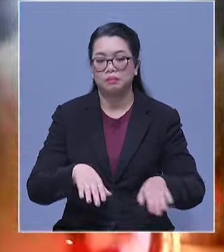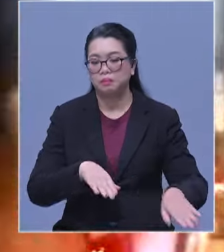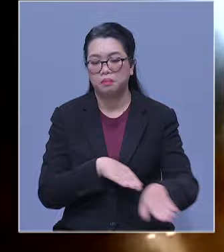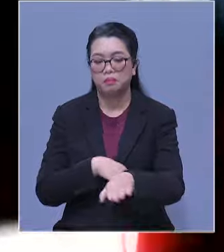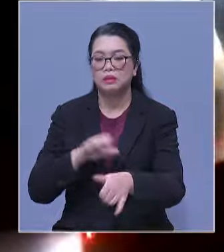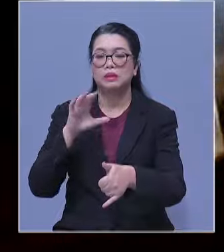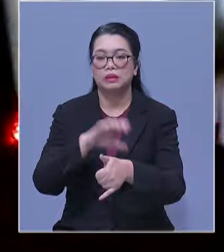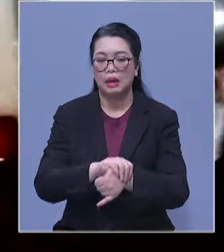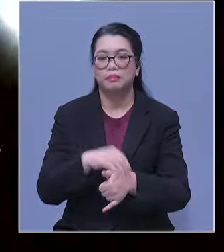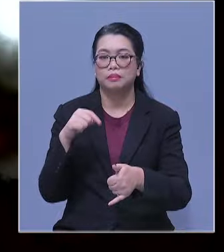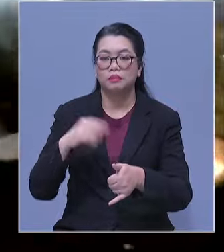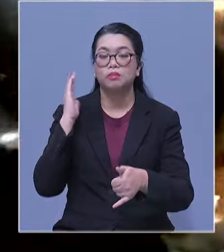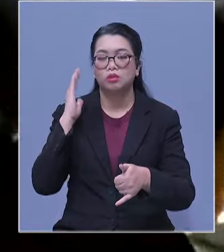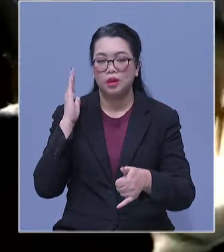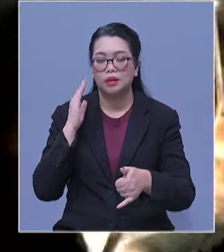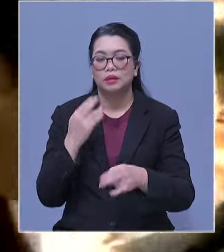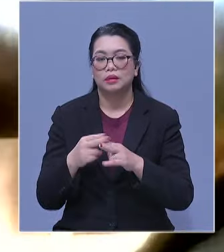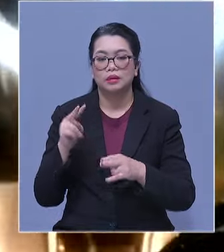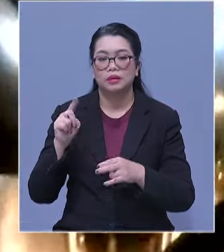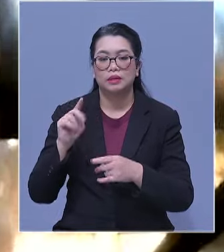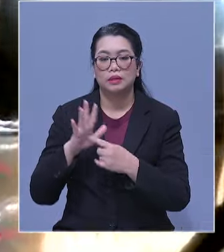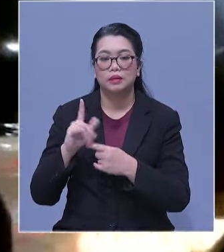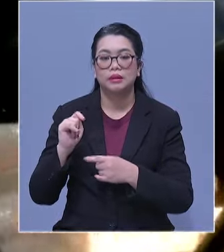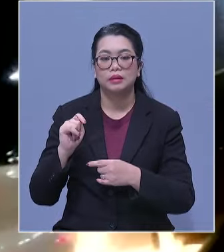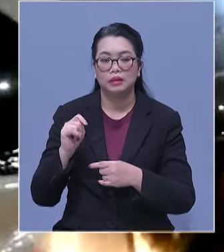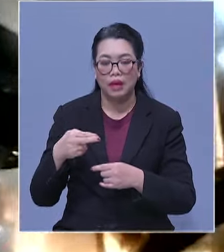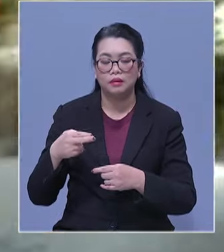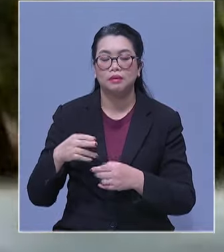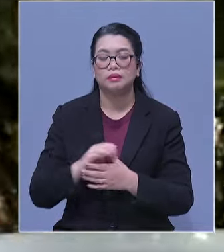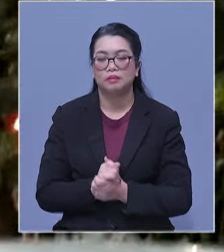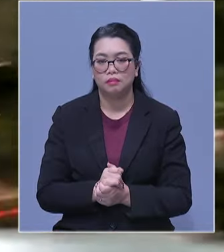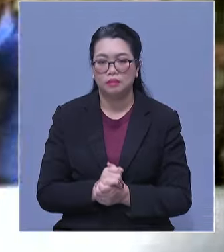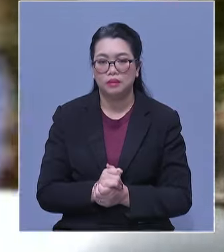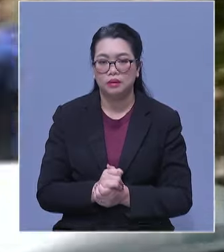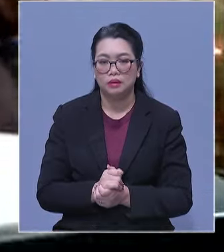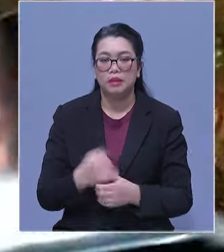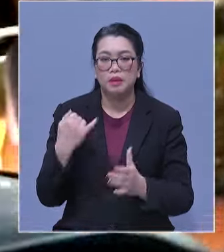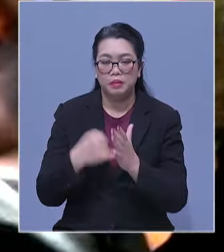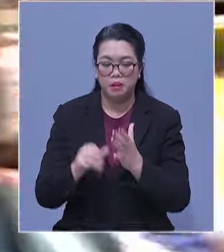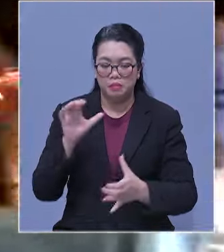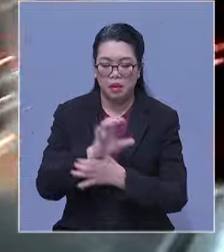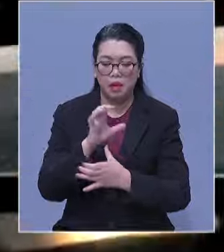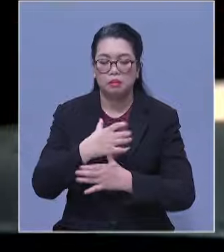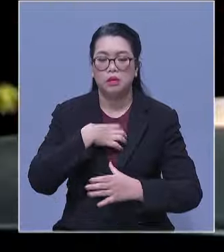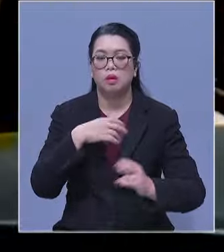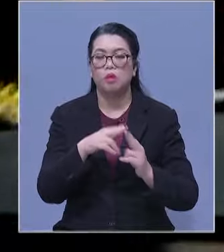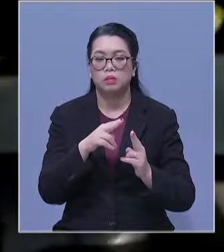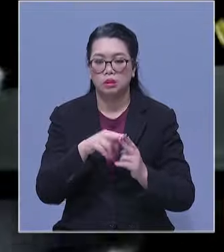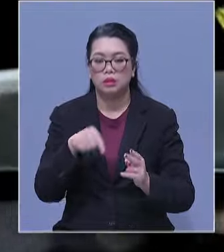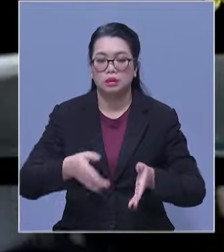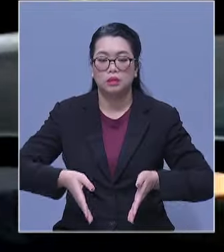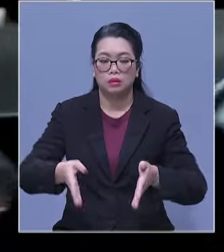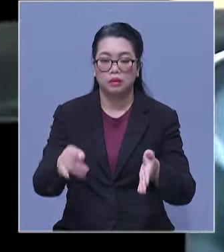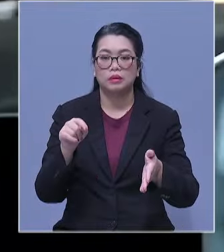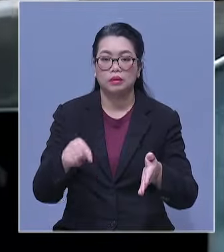ข้าไปบุกจับกุมนายนัทพลหรือว่านัทผู้ต้องหาคดีข่มขืนกระทำชำเราผู้อื่นค่ะไปจับกุมกันได้บนถนนวิภ